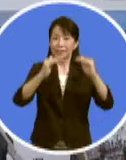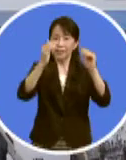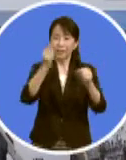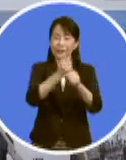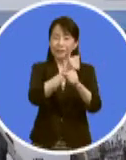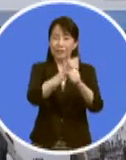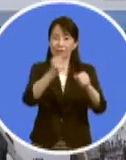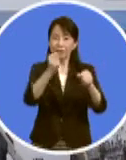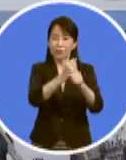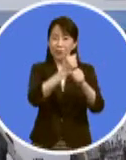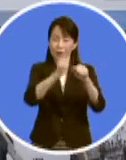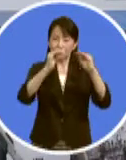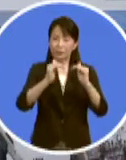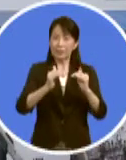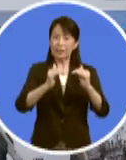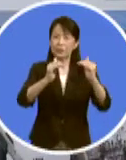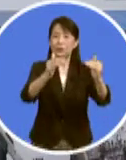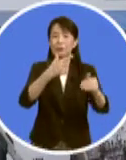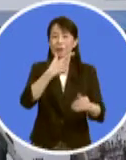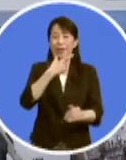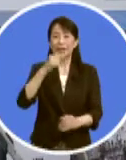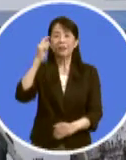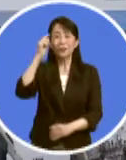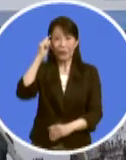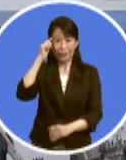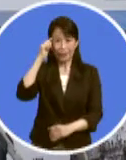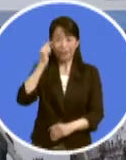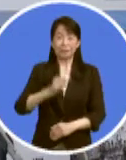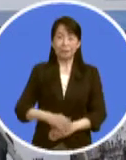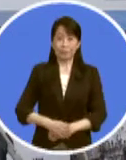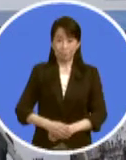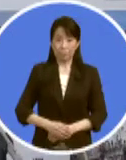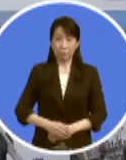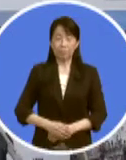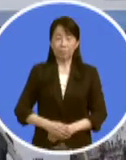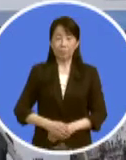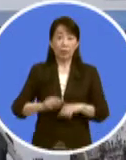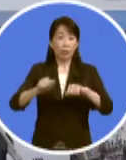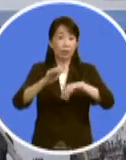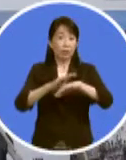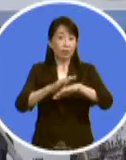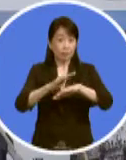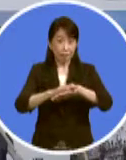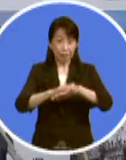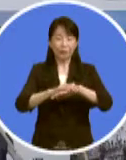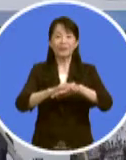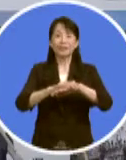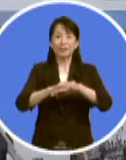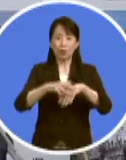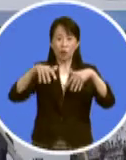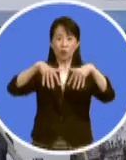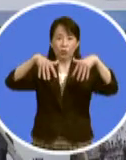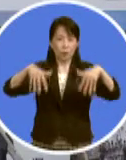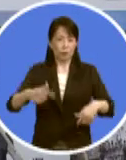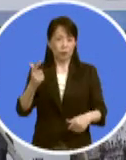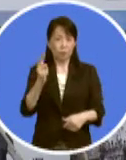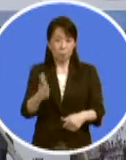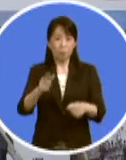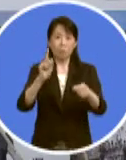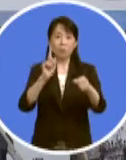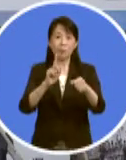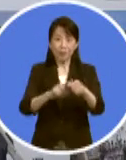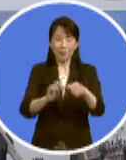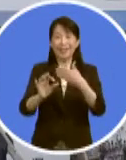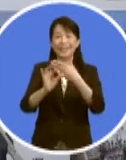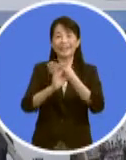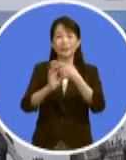ということで押し上げていこうと考えておりますその手始めというか最初にですね組織体制の中で